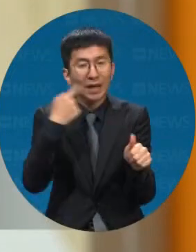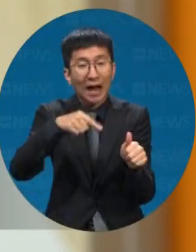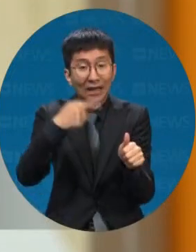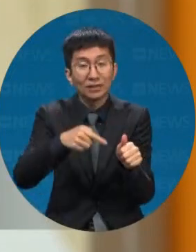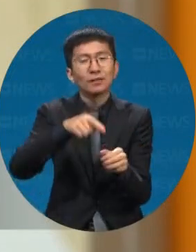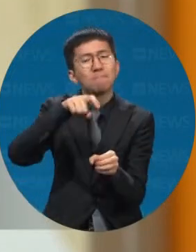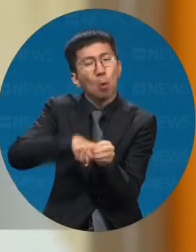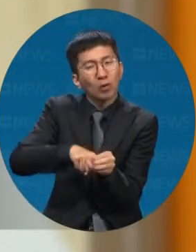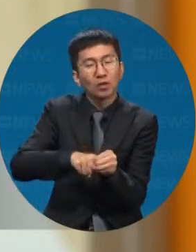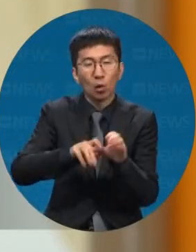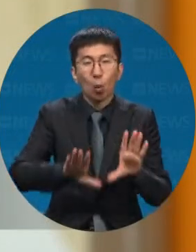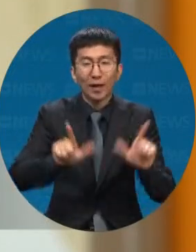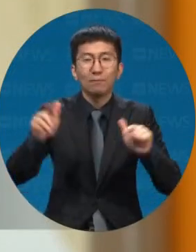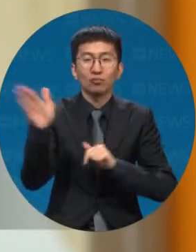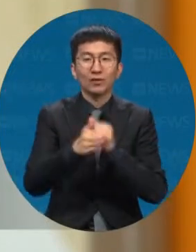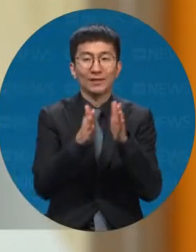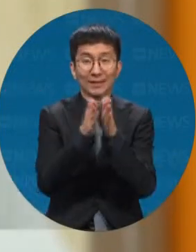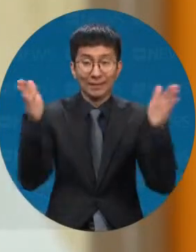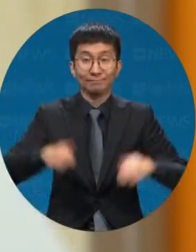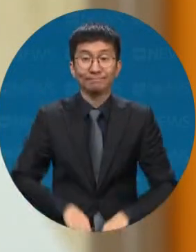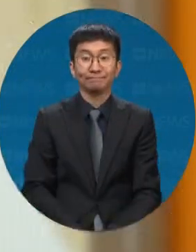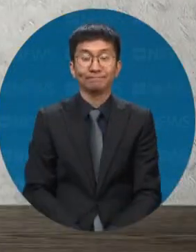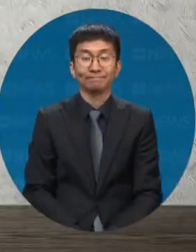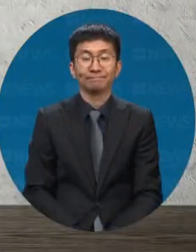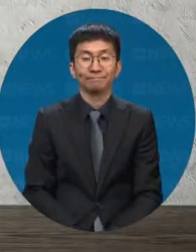시행을 하고 있습니다 올해부터